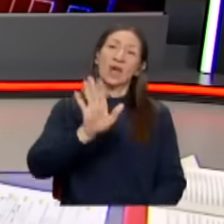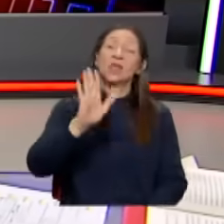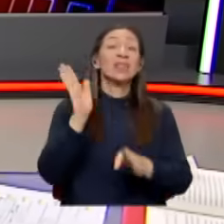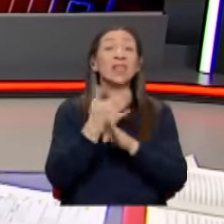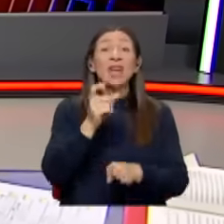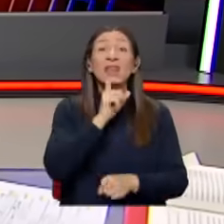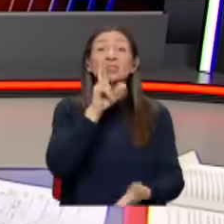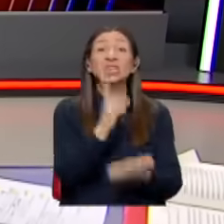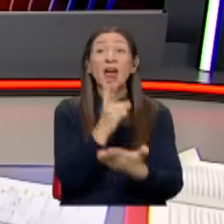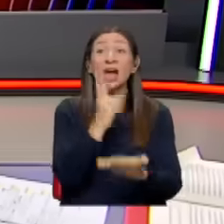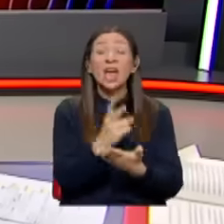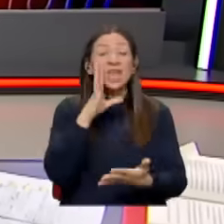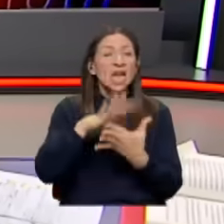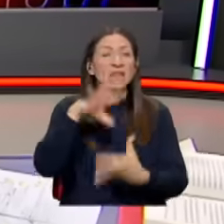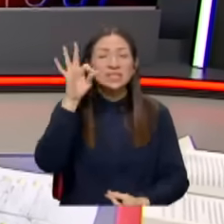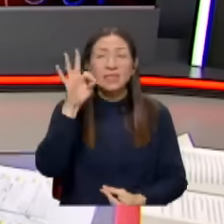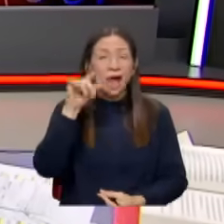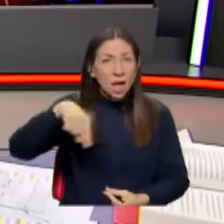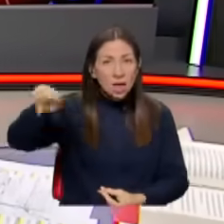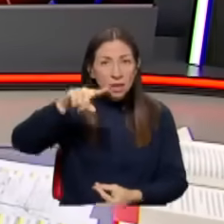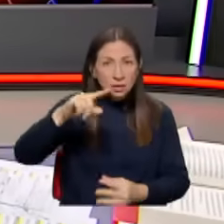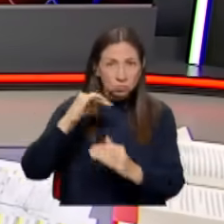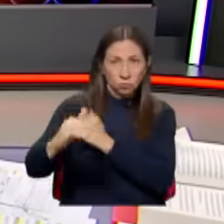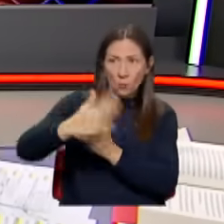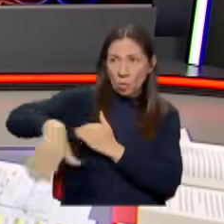Çünkü yanlış kararlarla insanlar